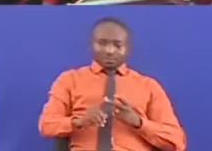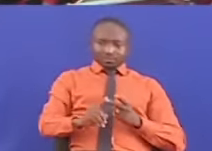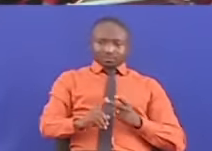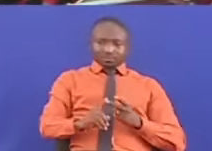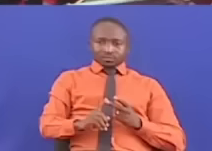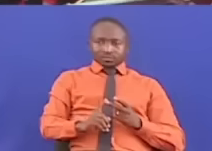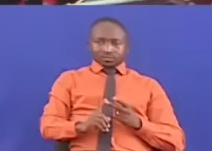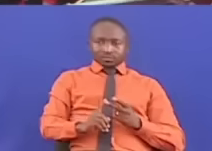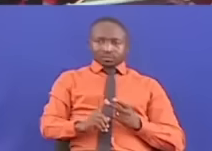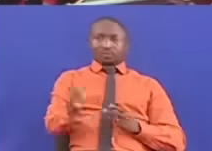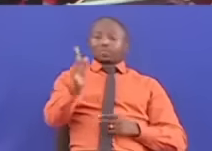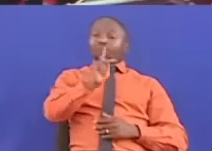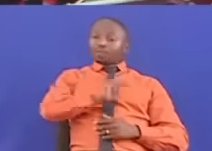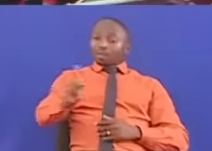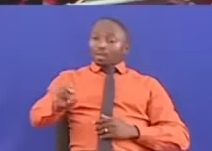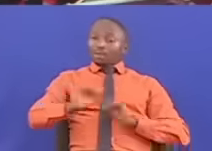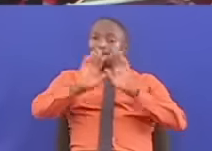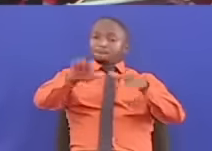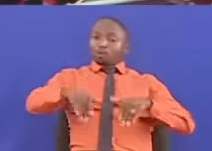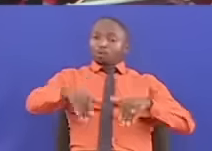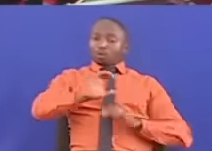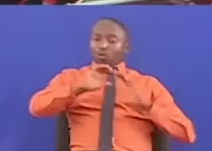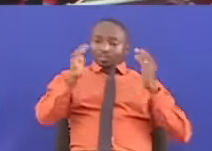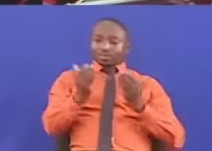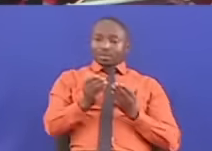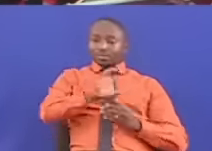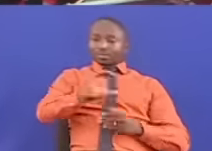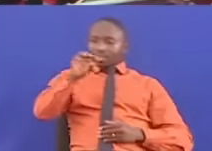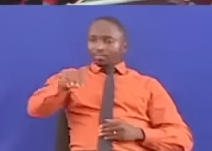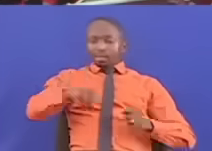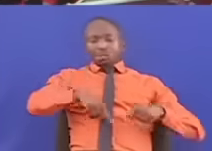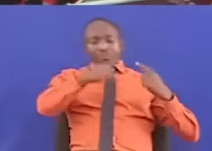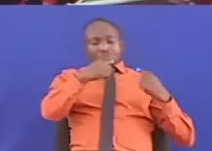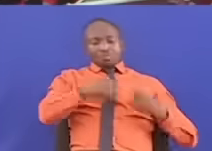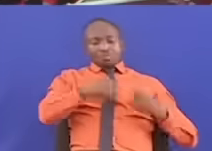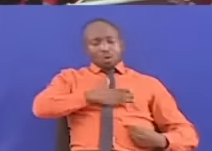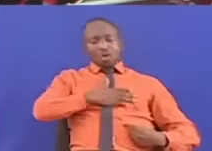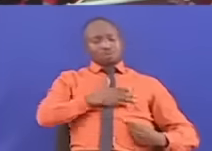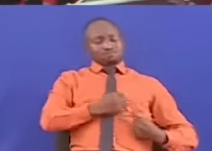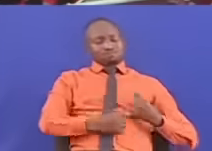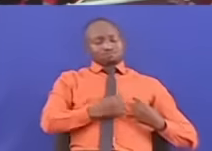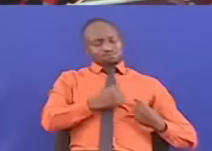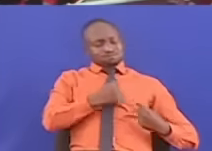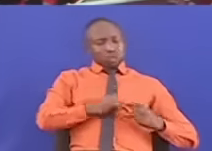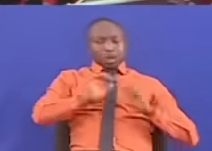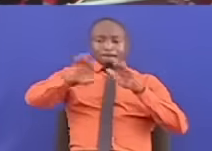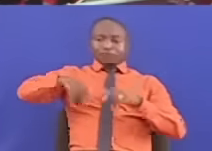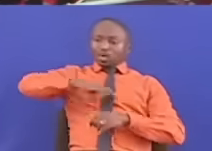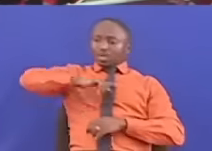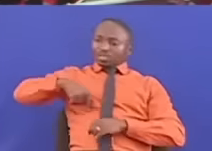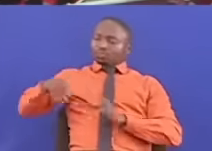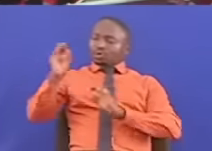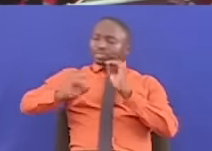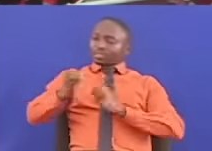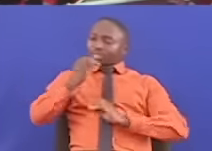mhy kama munge wa chama cha mapu moo unum munge mwz anang taarifa